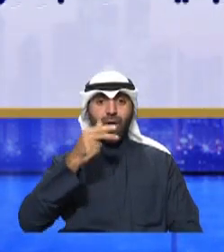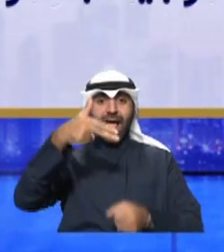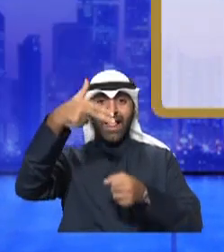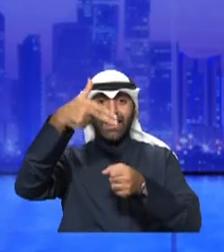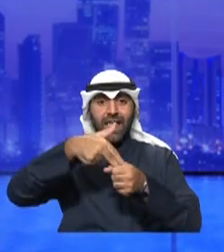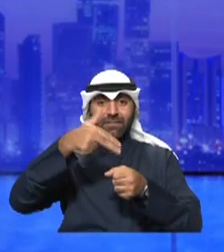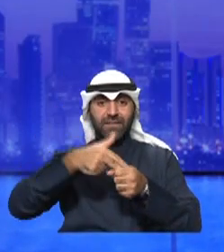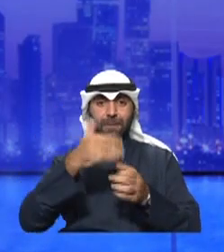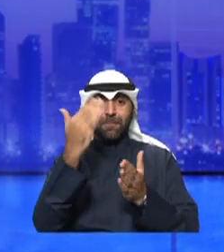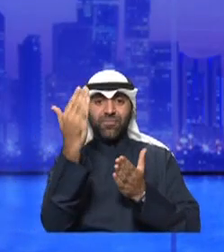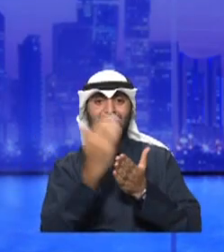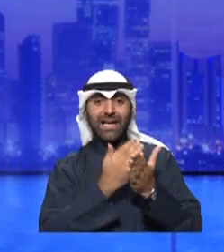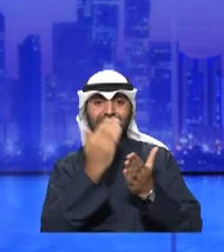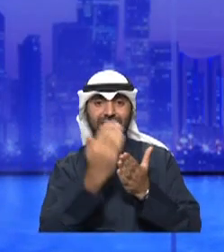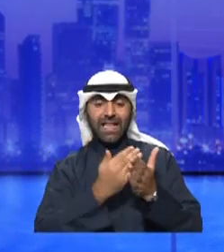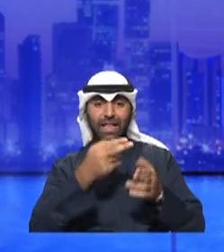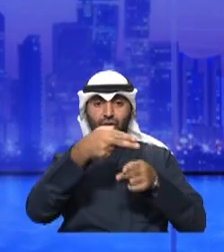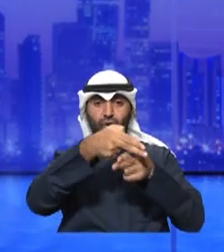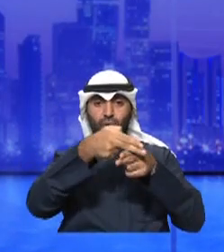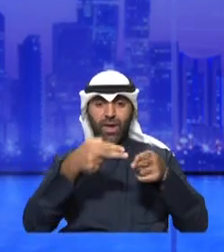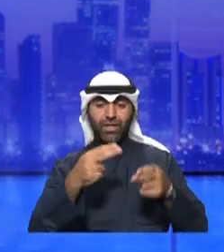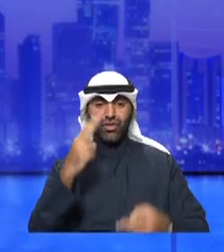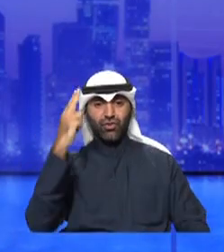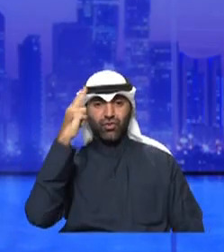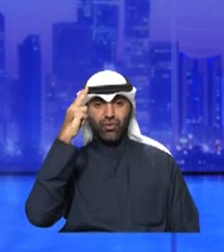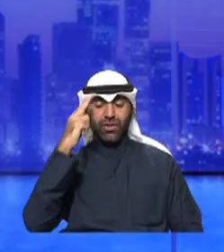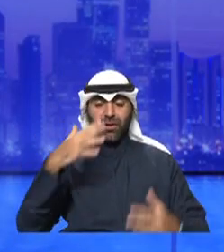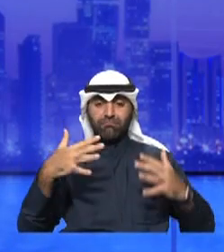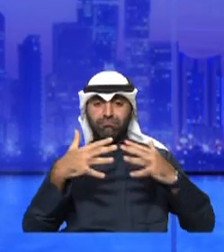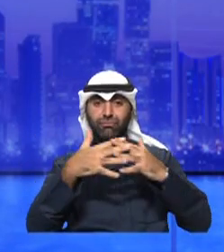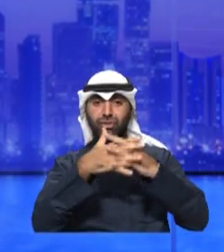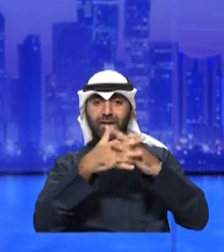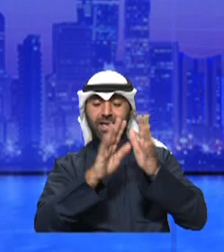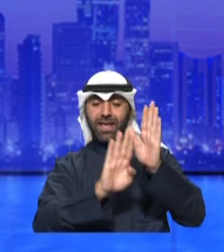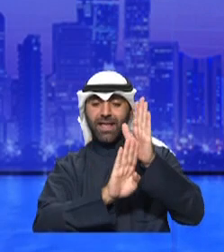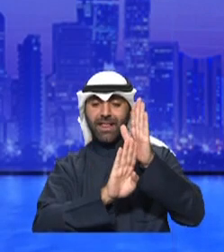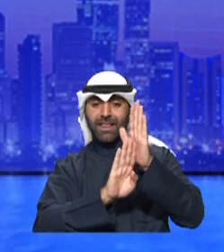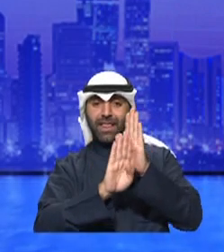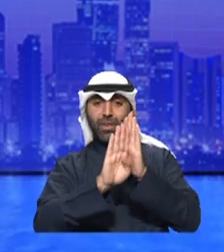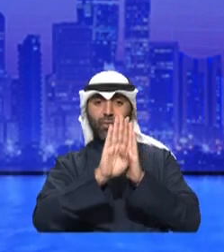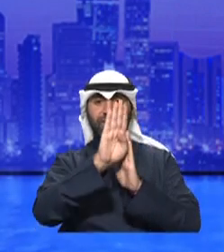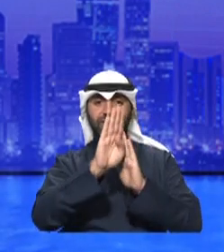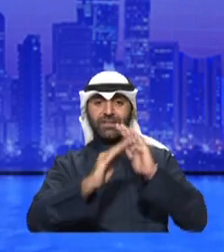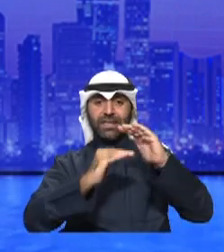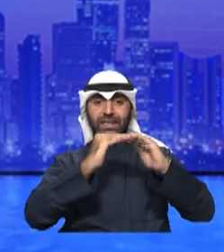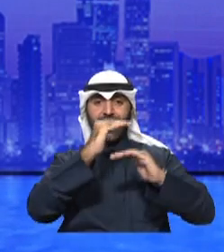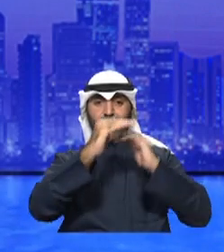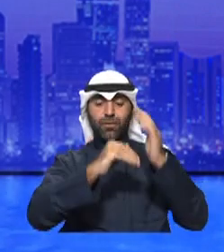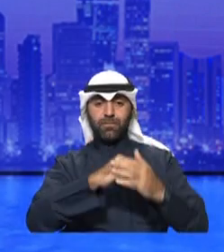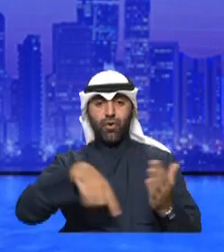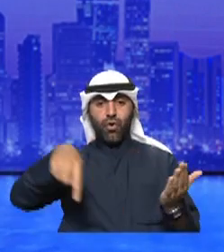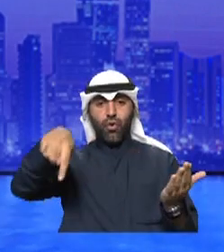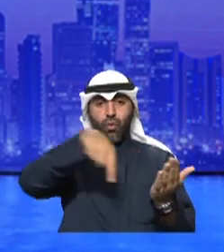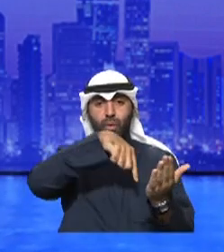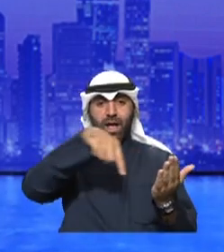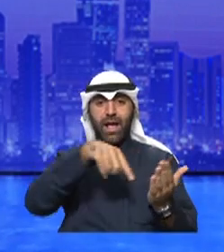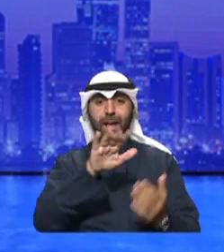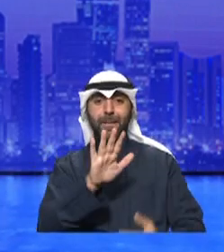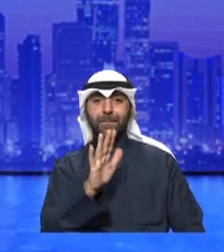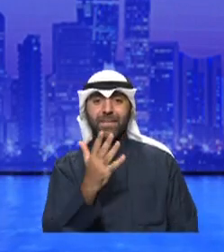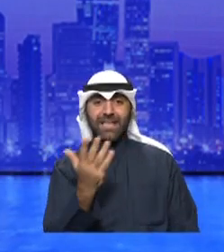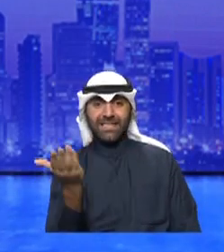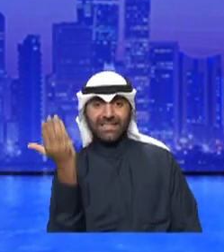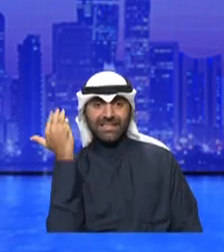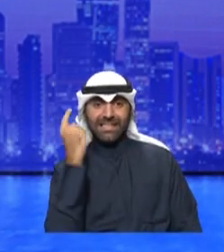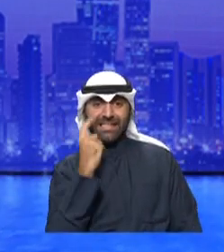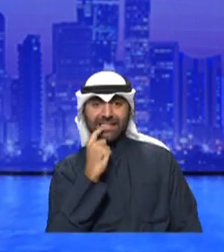حكومتي دوله الكويت والمملكه العربيه السعوديه بتاريخ الرابع والعشرين من ديسمبر 2019 ومن